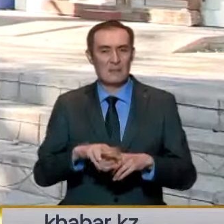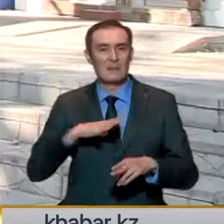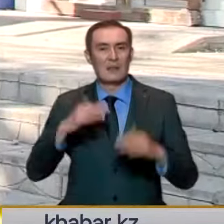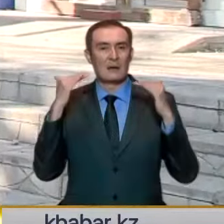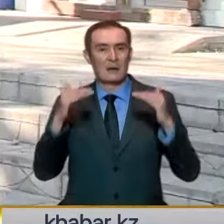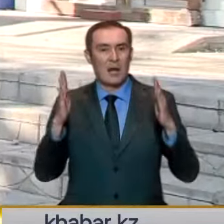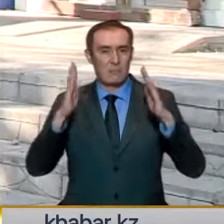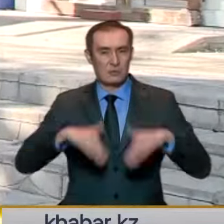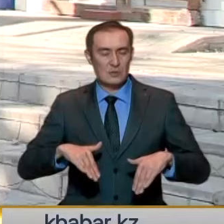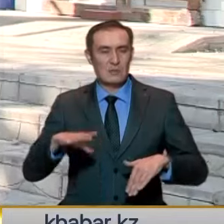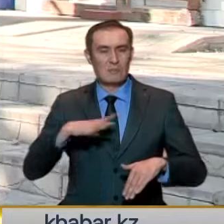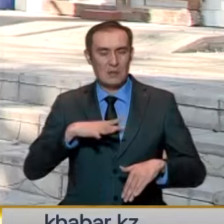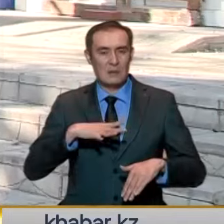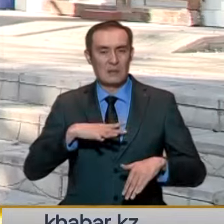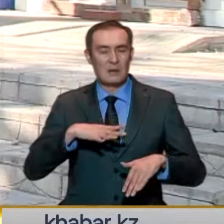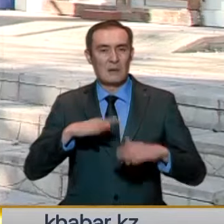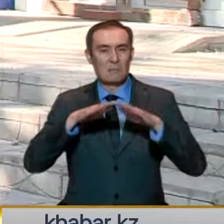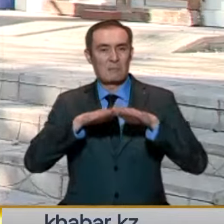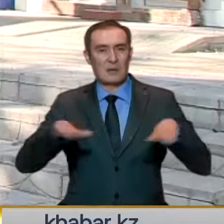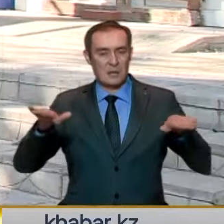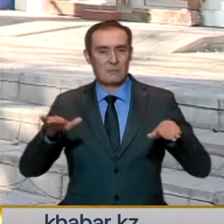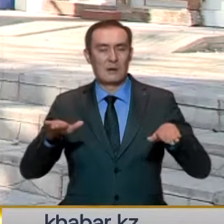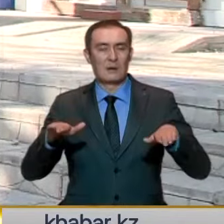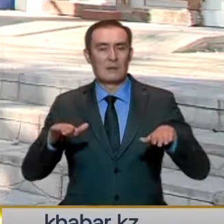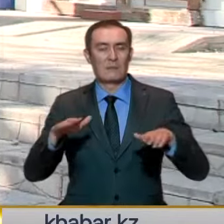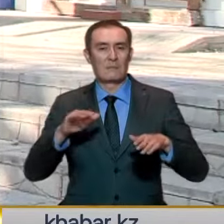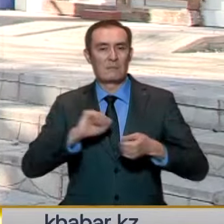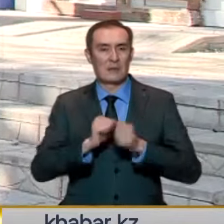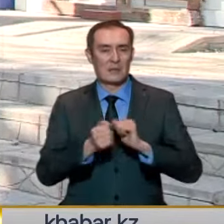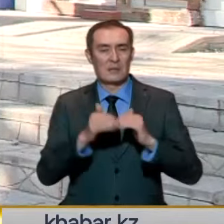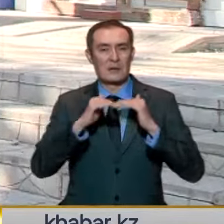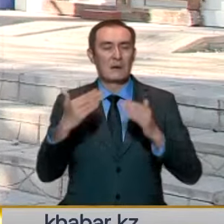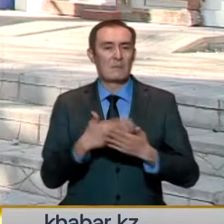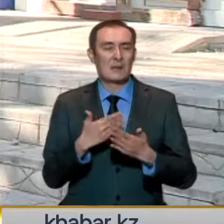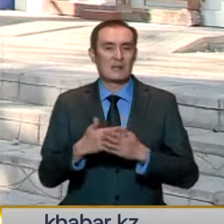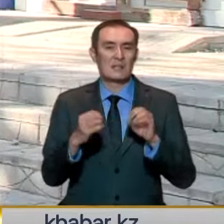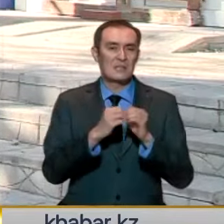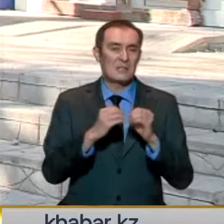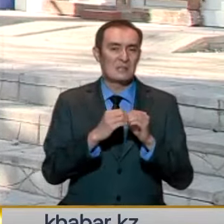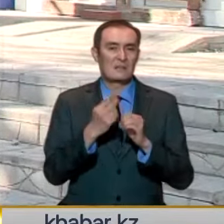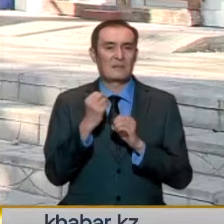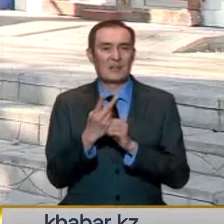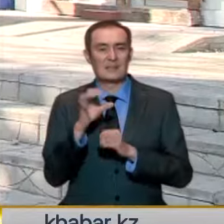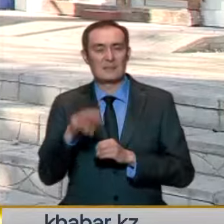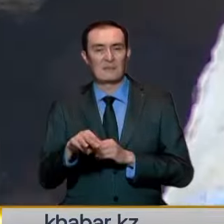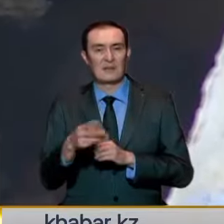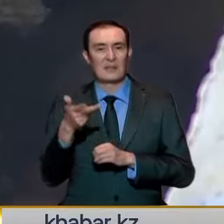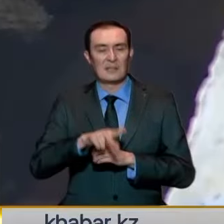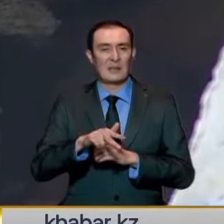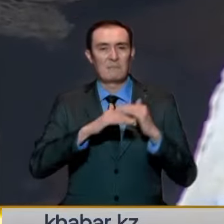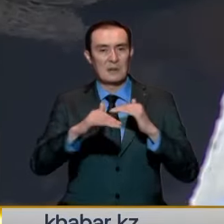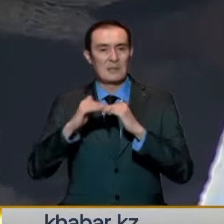обрушился, был прогиб плит перекрытия третьего этажа. Это порядка 10-12 сантиметров. Три плиты были.